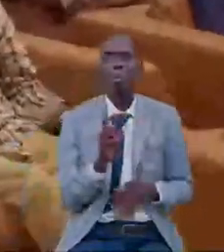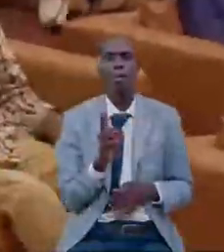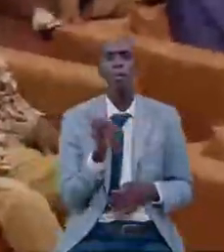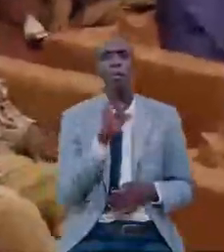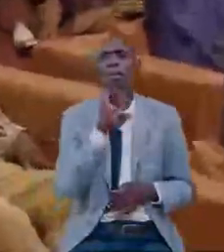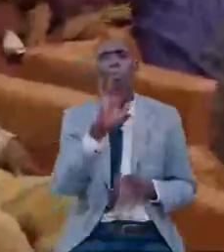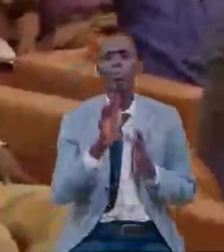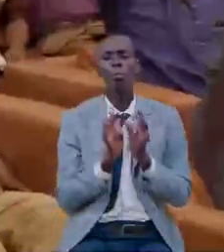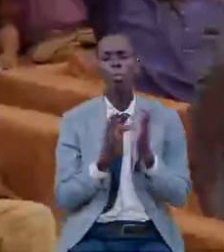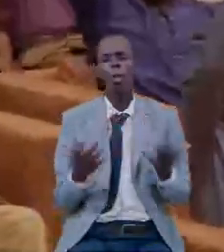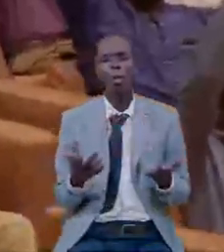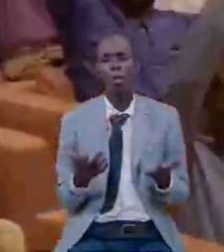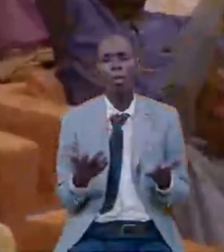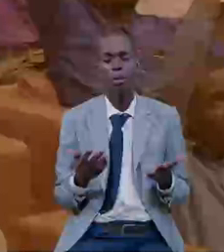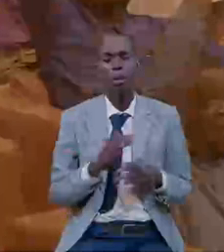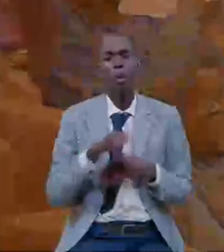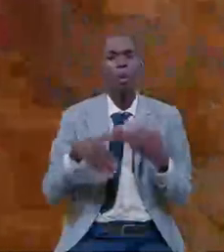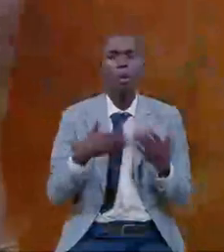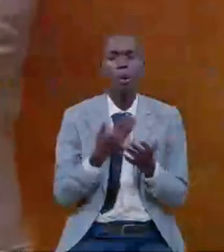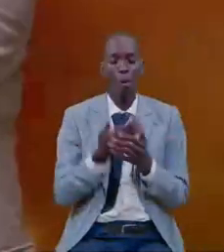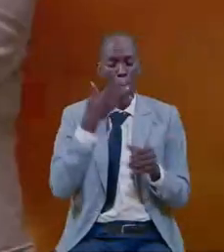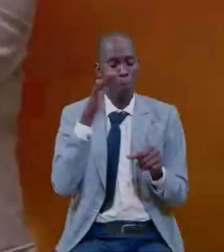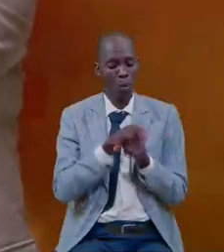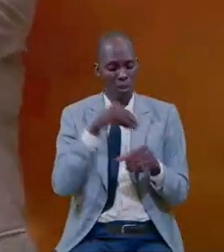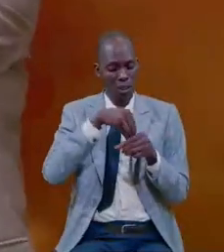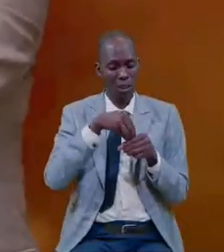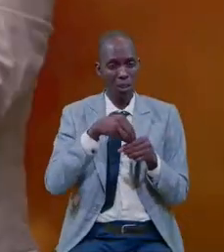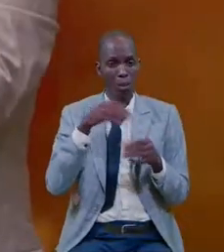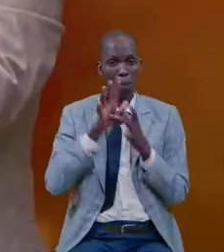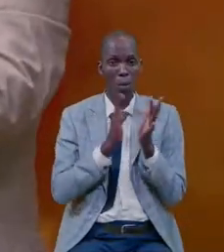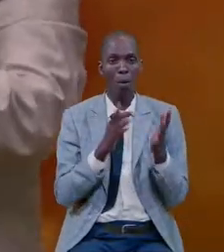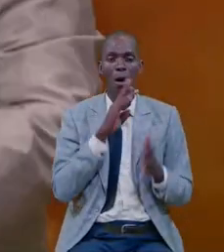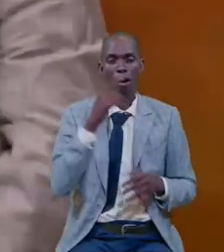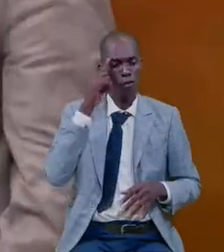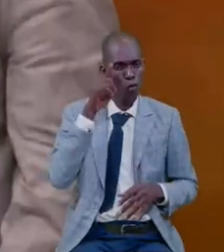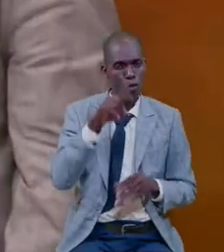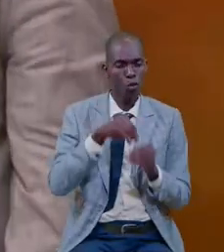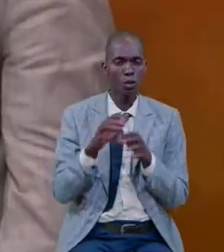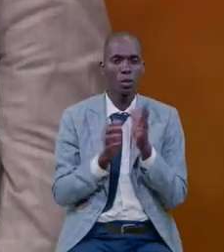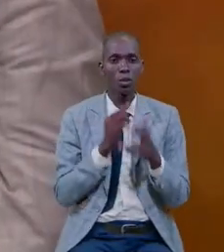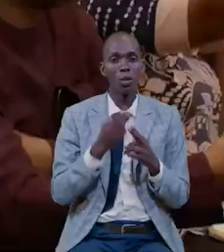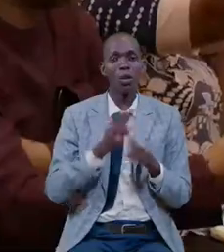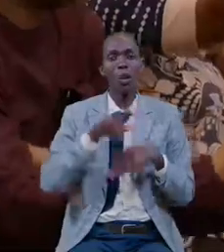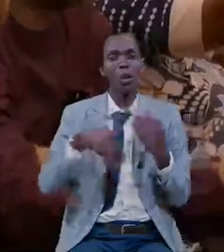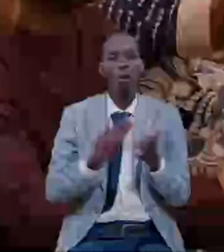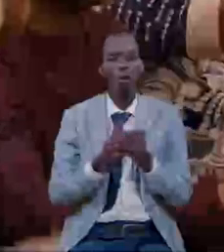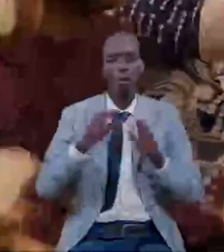Où est votre Bible? Montrez-moi votre Bible. Toutes les promesses de Dieu là-bas sont pour vous. Les provisions là-bas sont pour